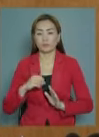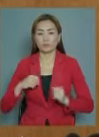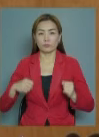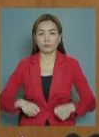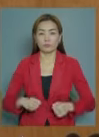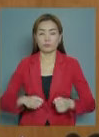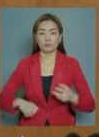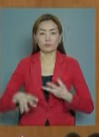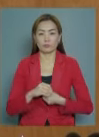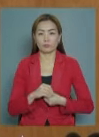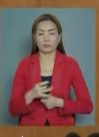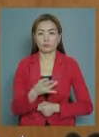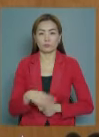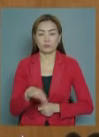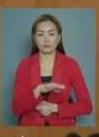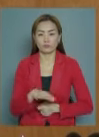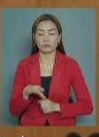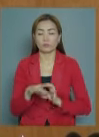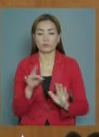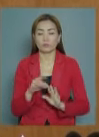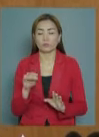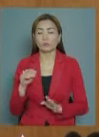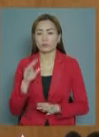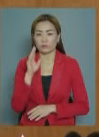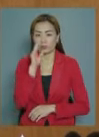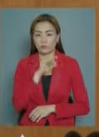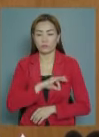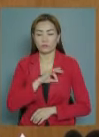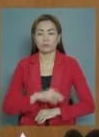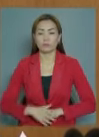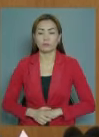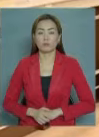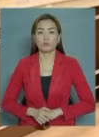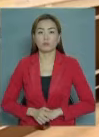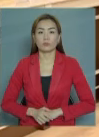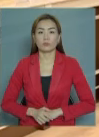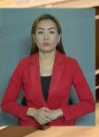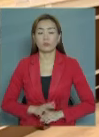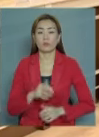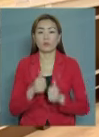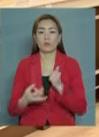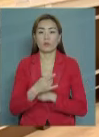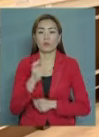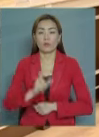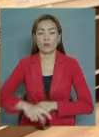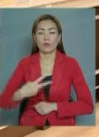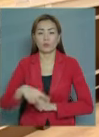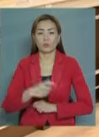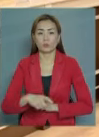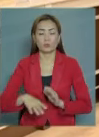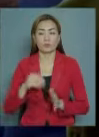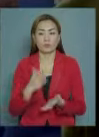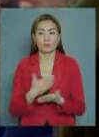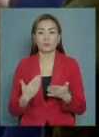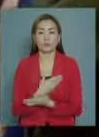құқығын барлық өңірлердің таңдаушылары қолдана алды. Сонымен әр өңірден бір өкілден 20 сенатор сайланды.